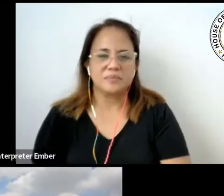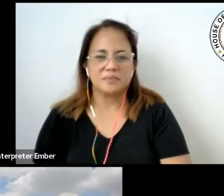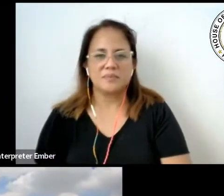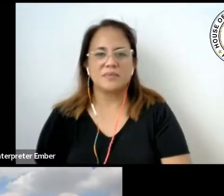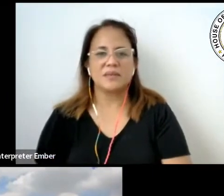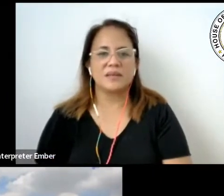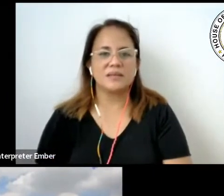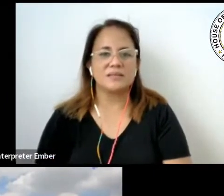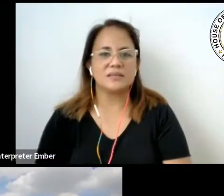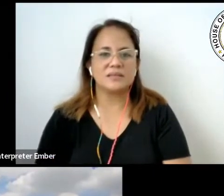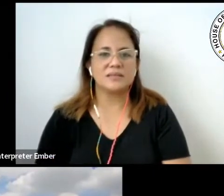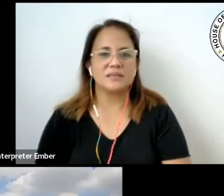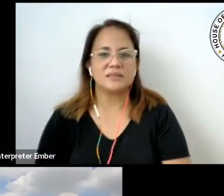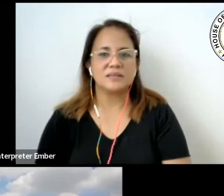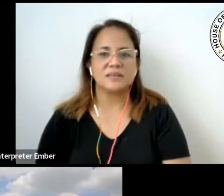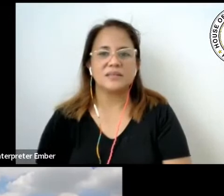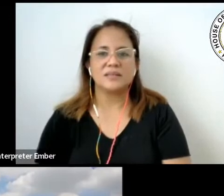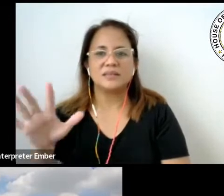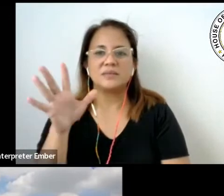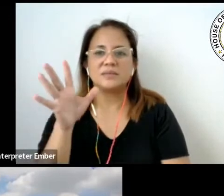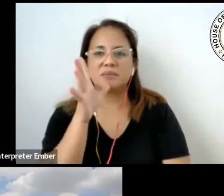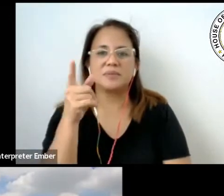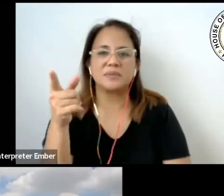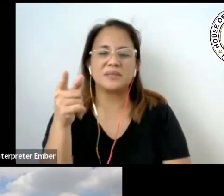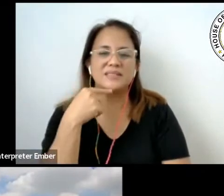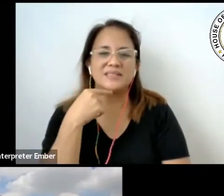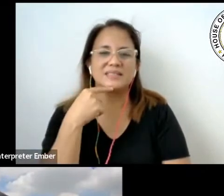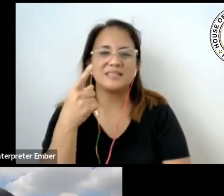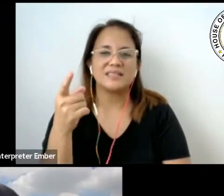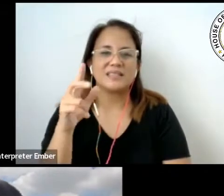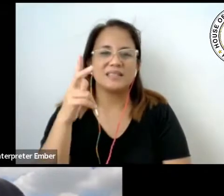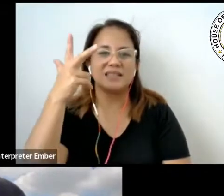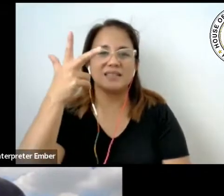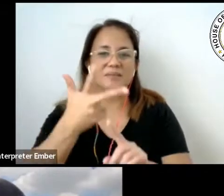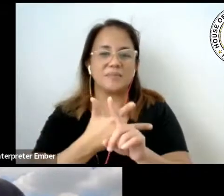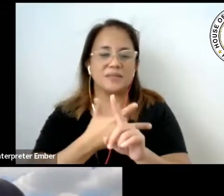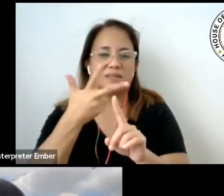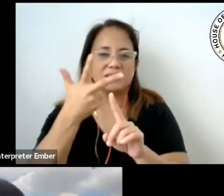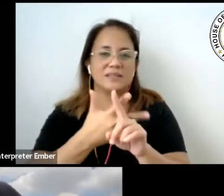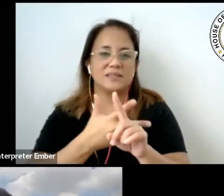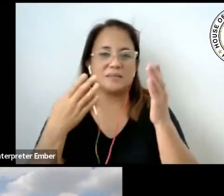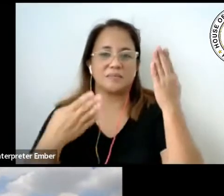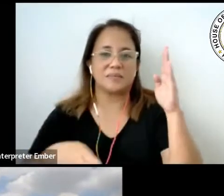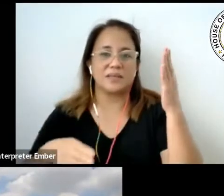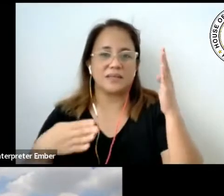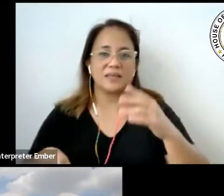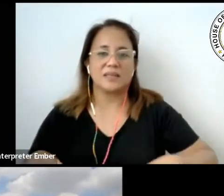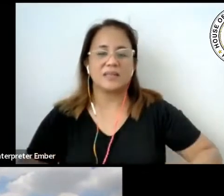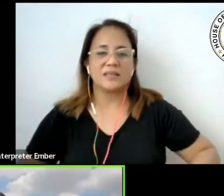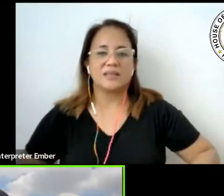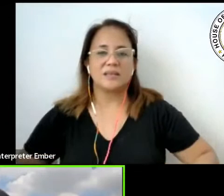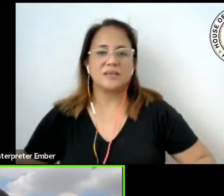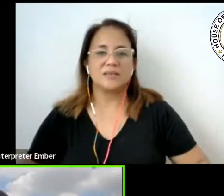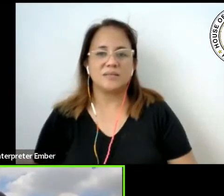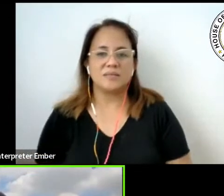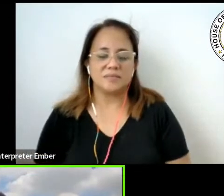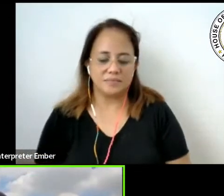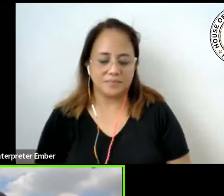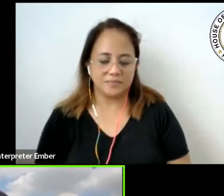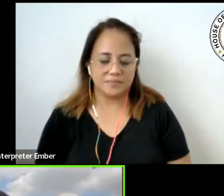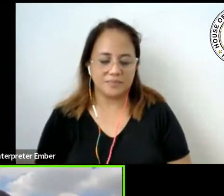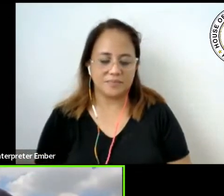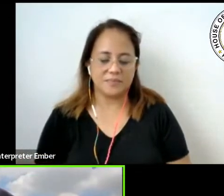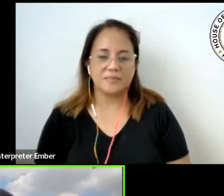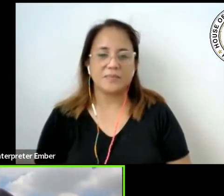Si Manang, sabi mo, tatlong buwan ka sa Benguet. Pwede ko. Apo.